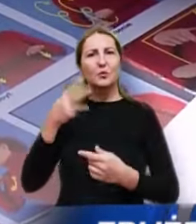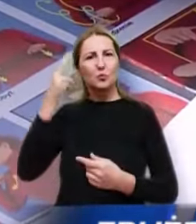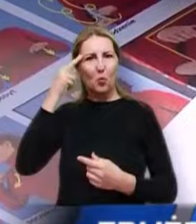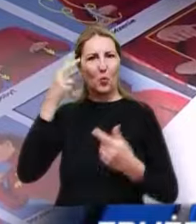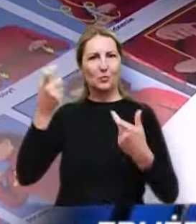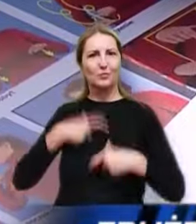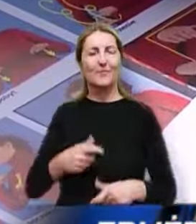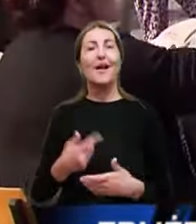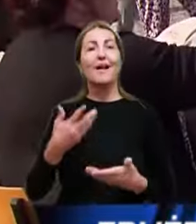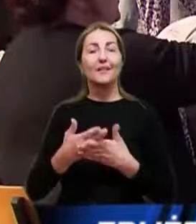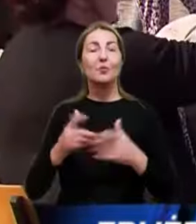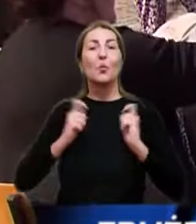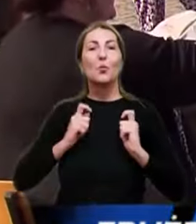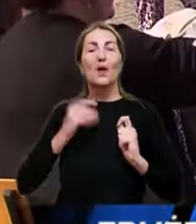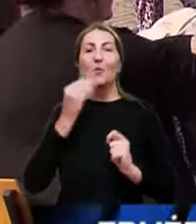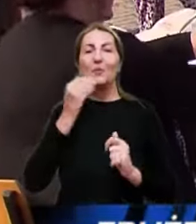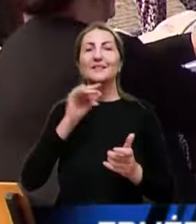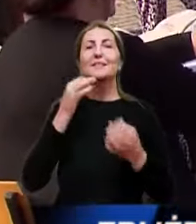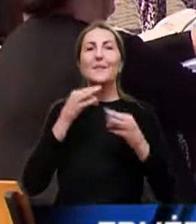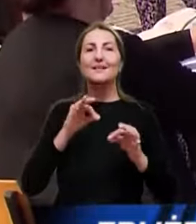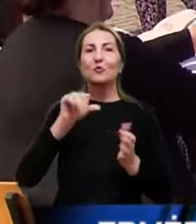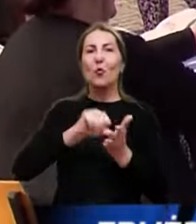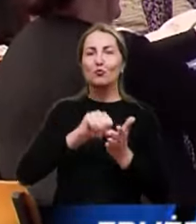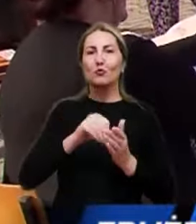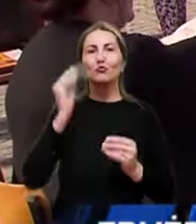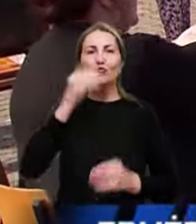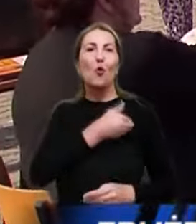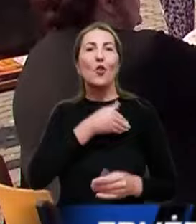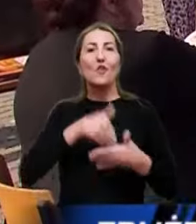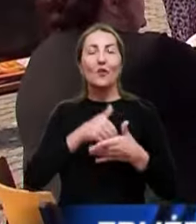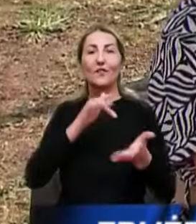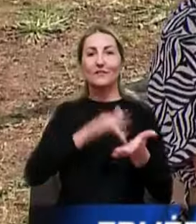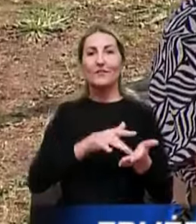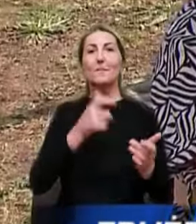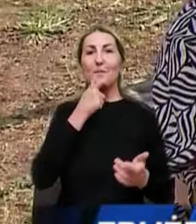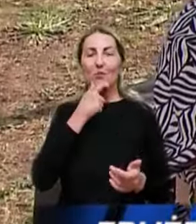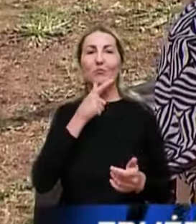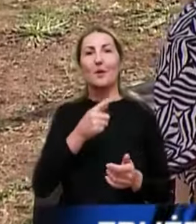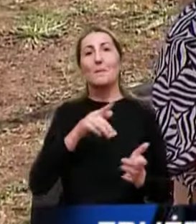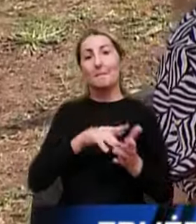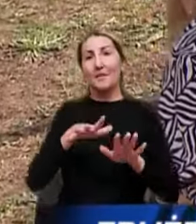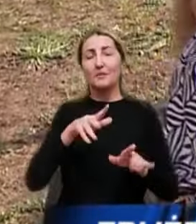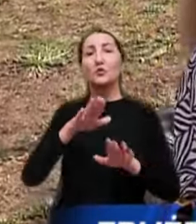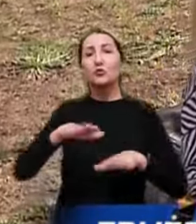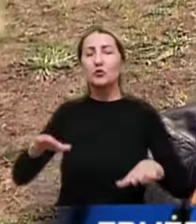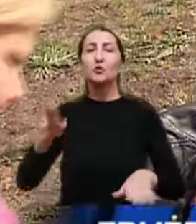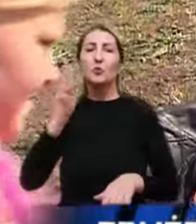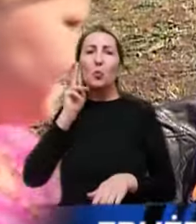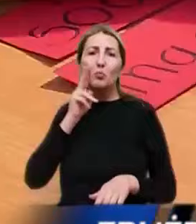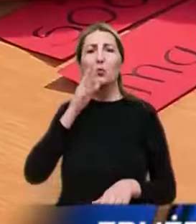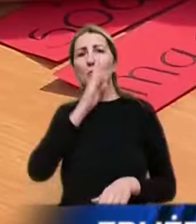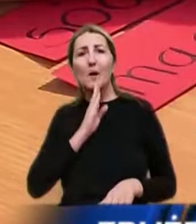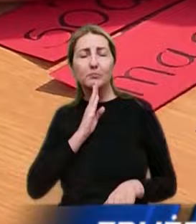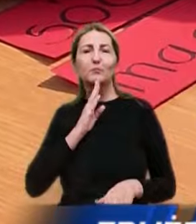Kujawsko-Pomorski Specjalny Ośrodek Szkolno-Wychowawczy nr 2 w Bydgoszczy to jedno z miejsc, gdzie dzieci niesłyszące i niedosłyszące mogą